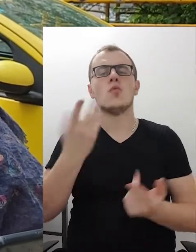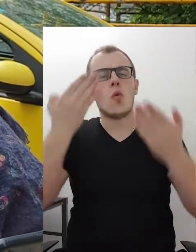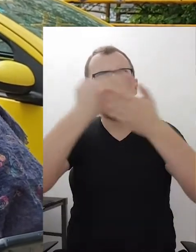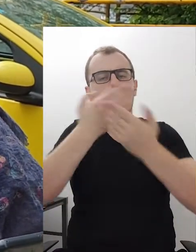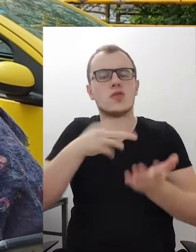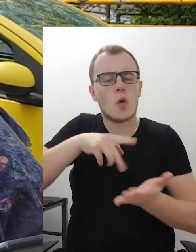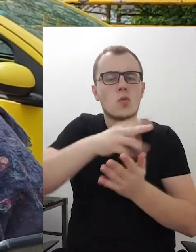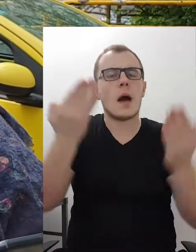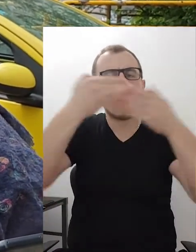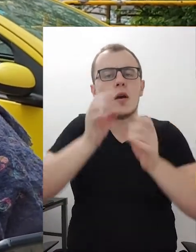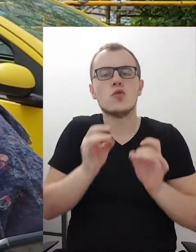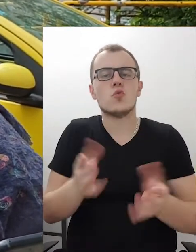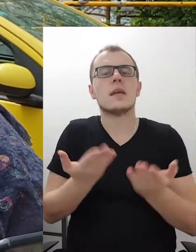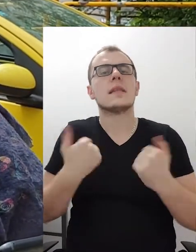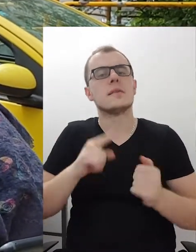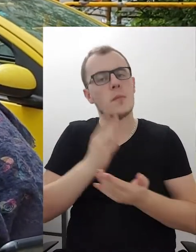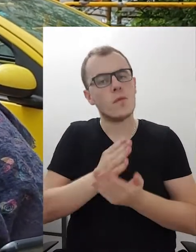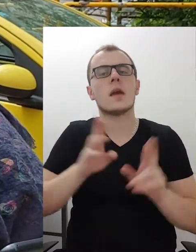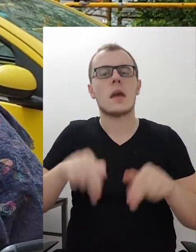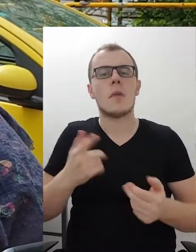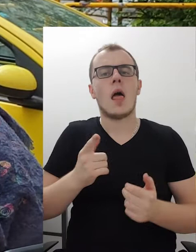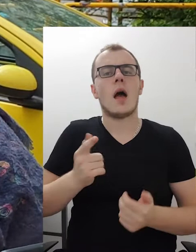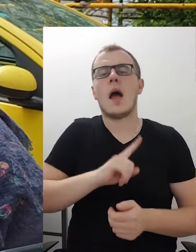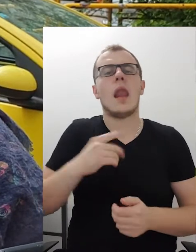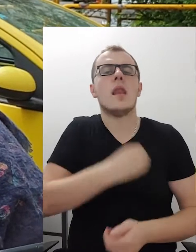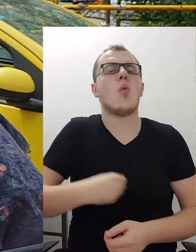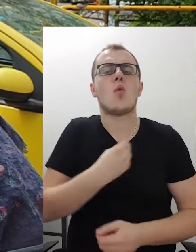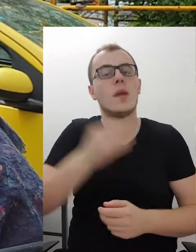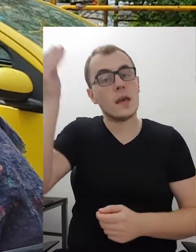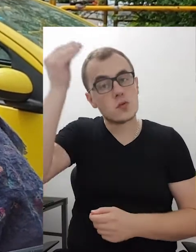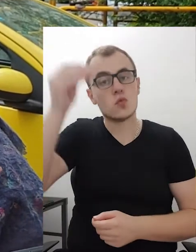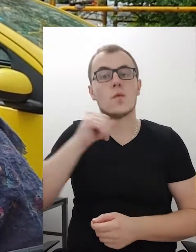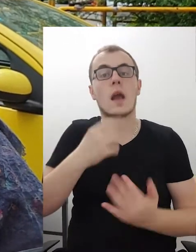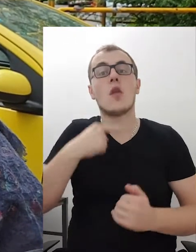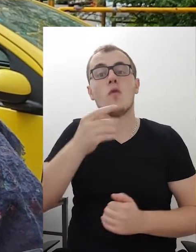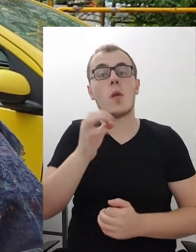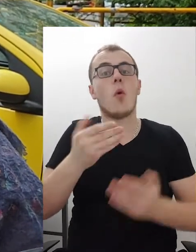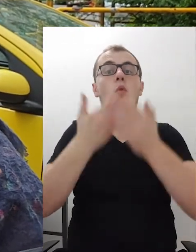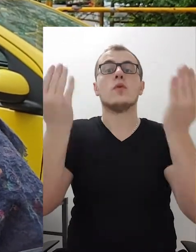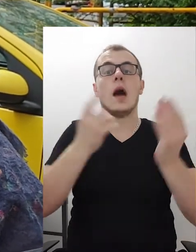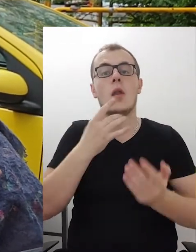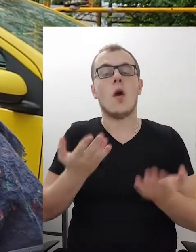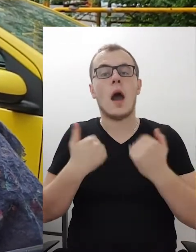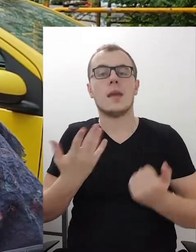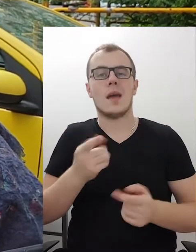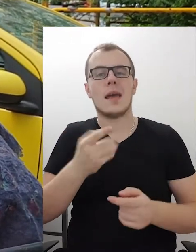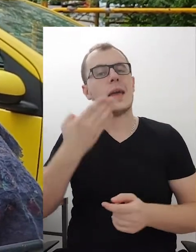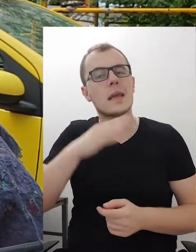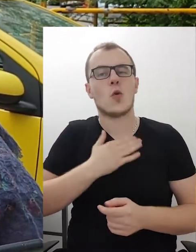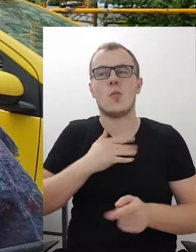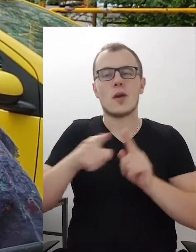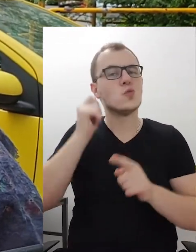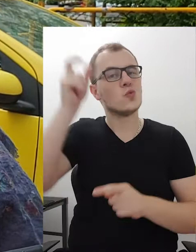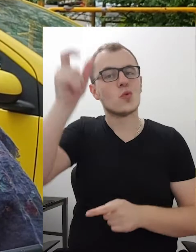nesigurnosti proska kroz obnačne ulice gdje sam nerijetko imala neugodna i nasilna iskustva ili da govorimo o danu kada rijetko